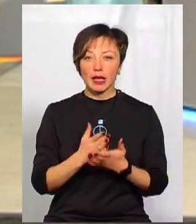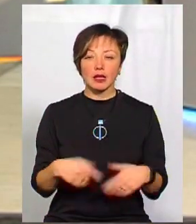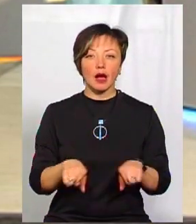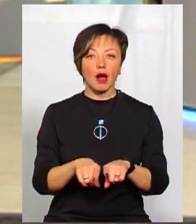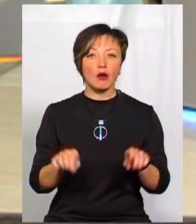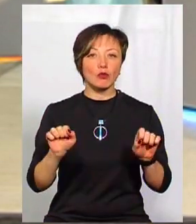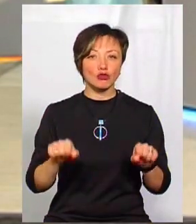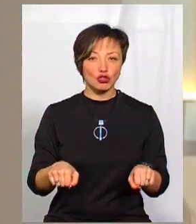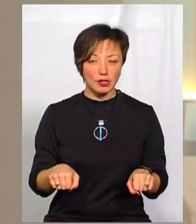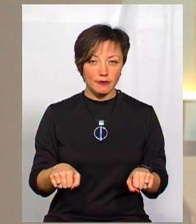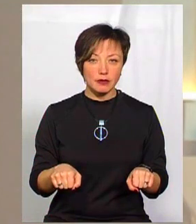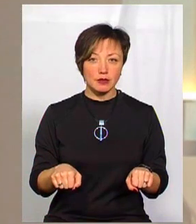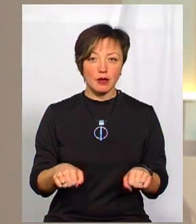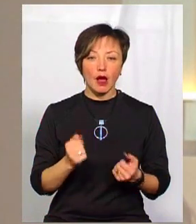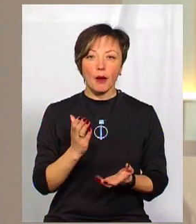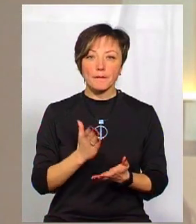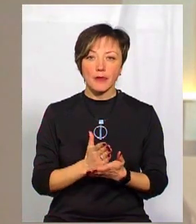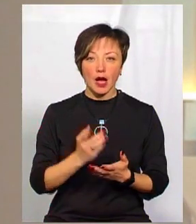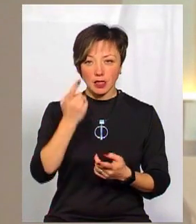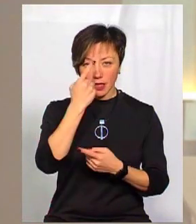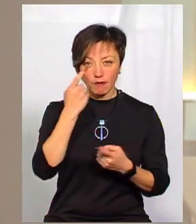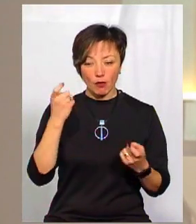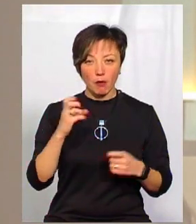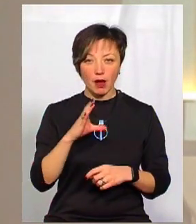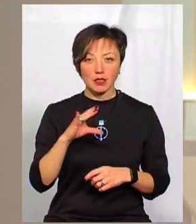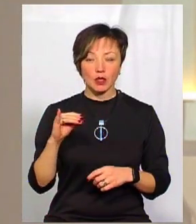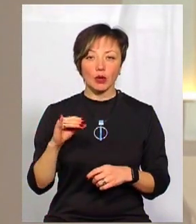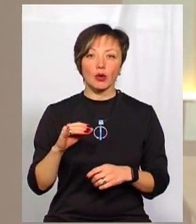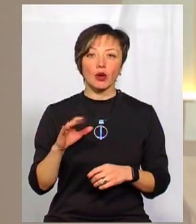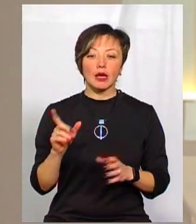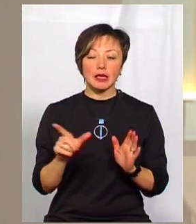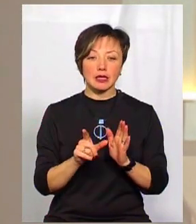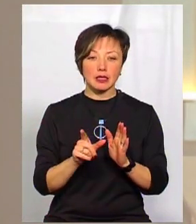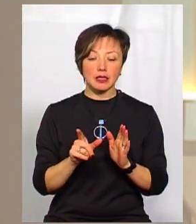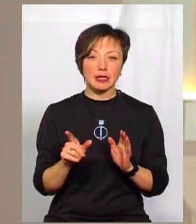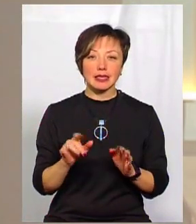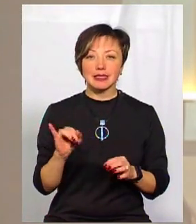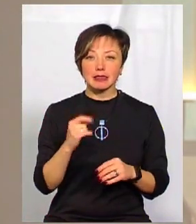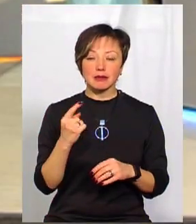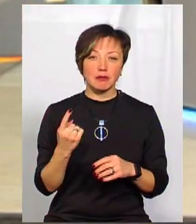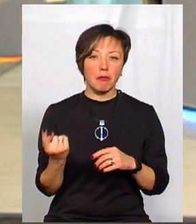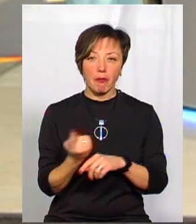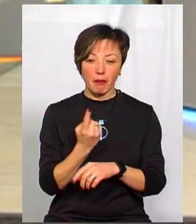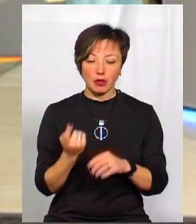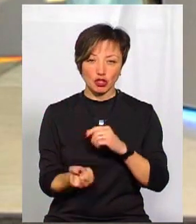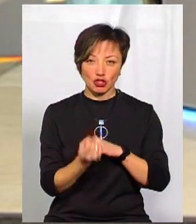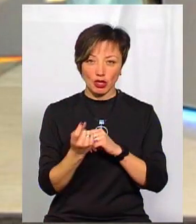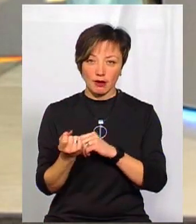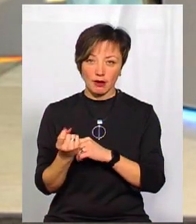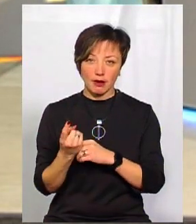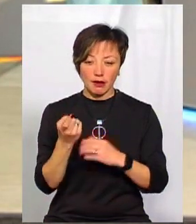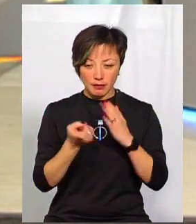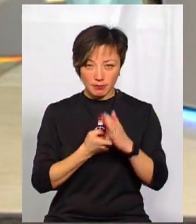така можливість мати інформацію із першочерел. Джерел, да. Так. Відкриті.